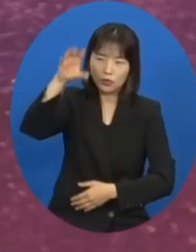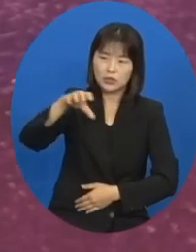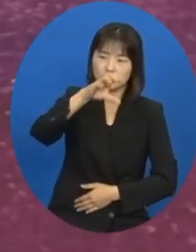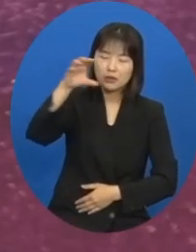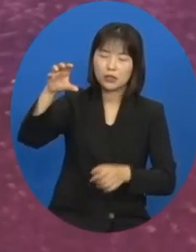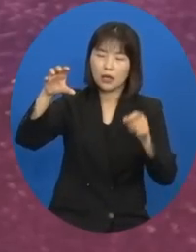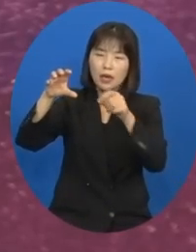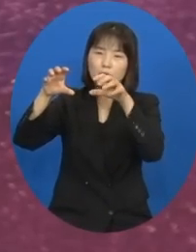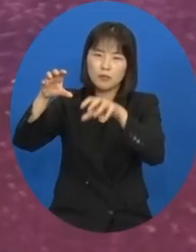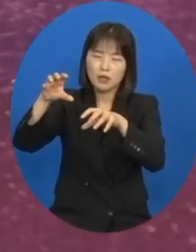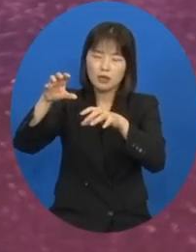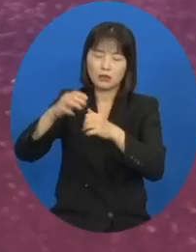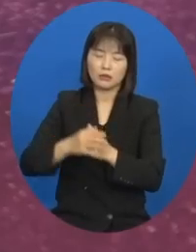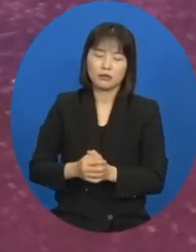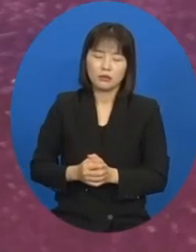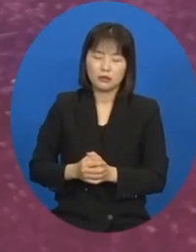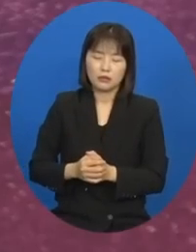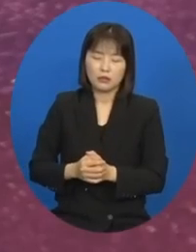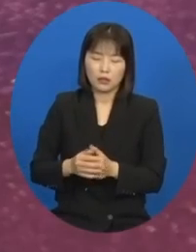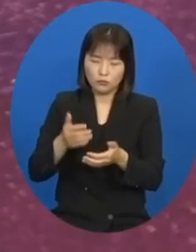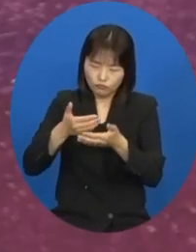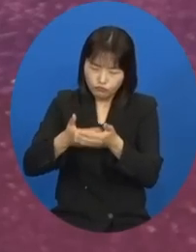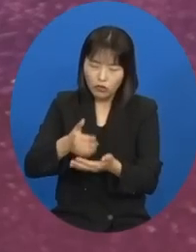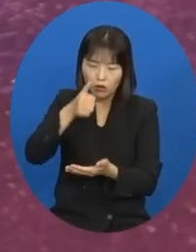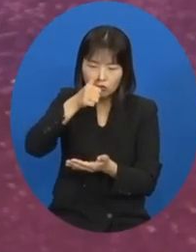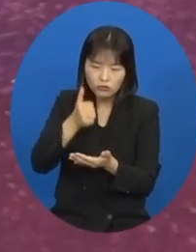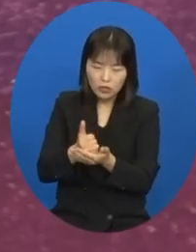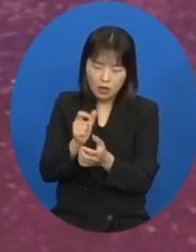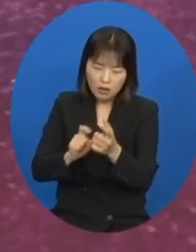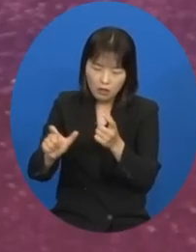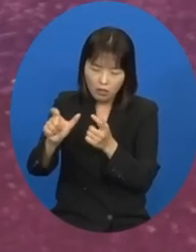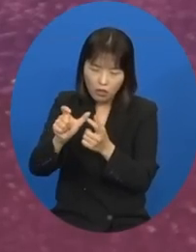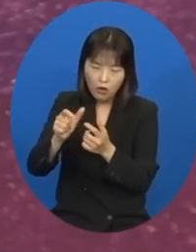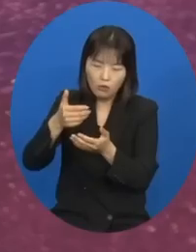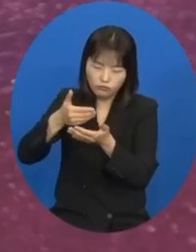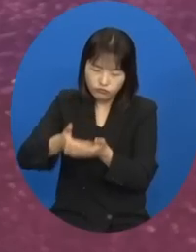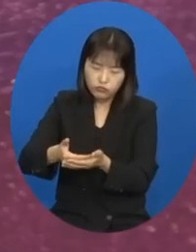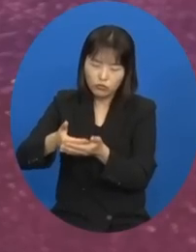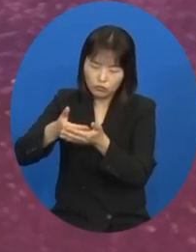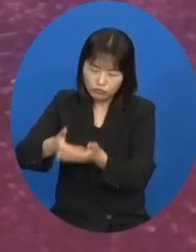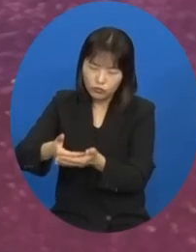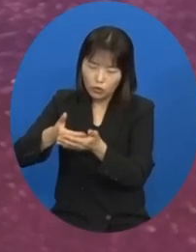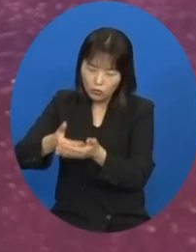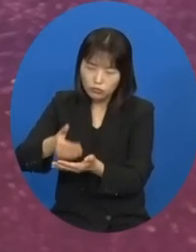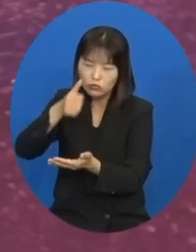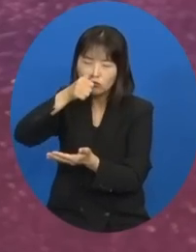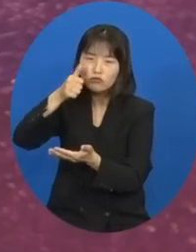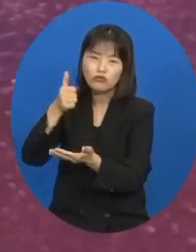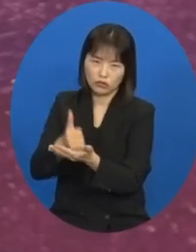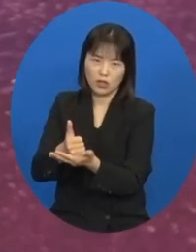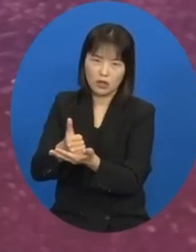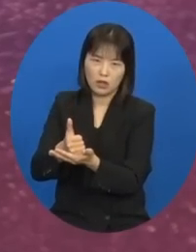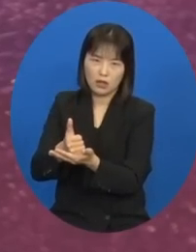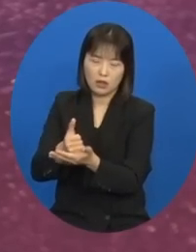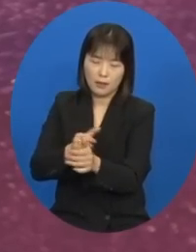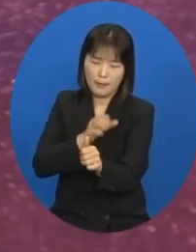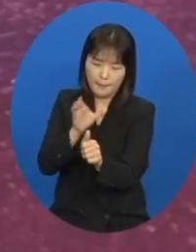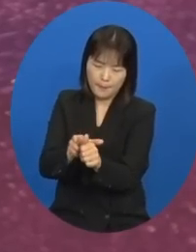무거운 죄 더 무거운 죄 그 무거운 죄 그 무거운 죄 그리고 예수님도